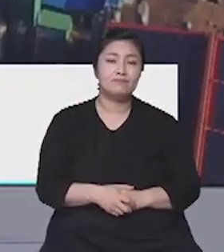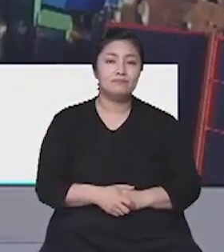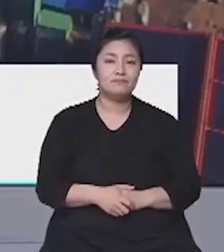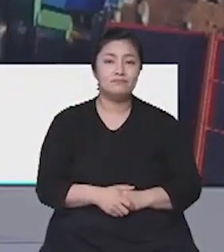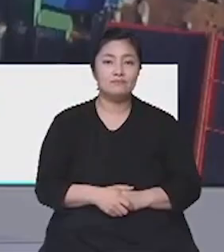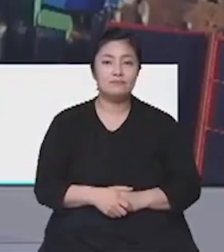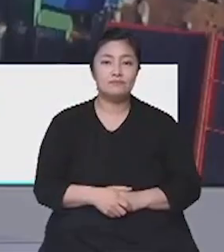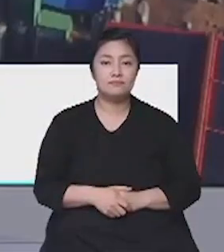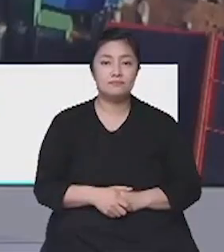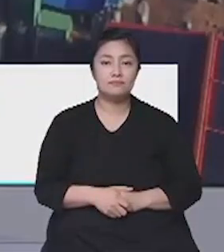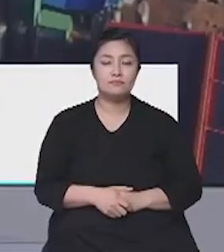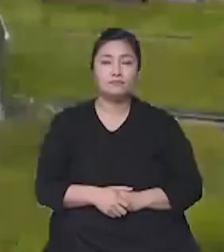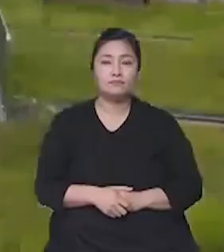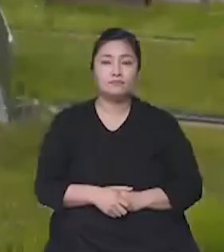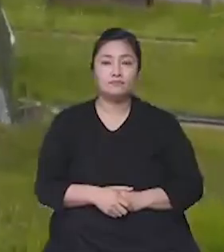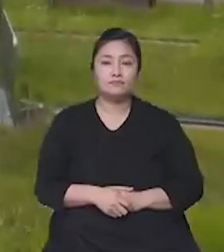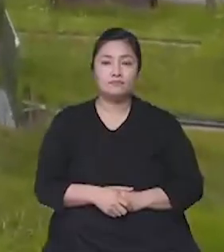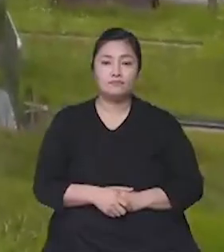보도입니다